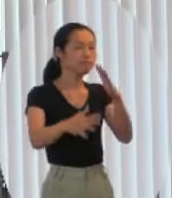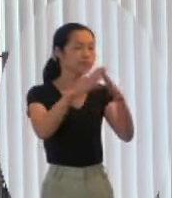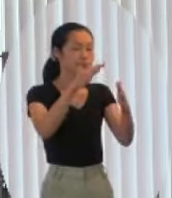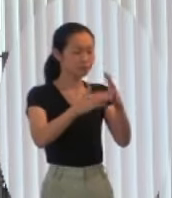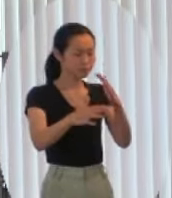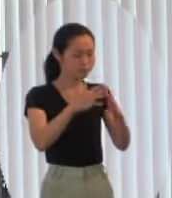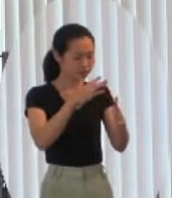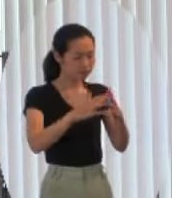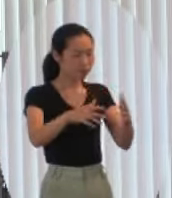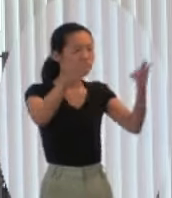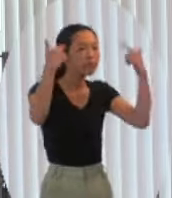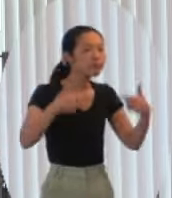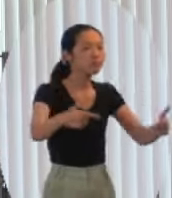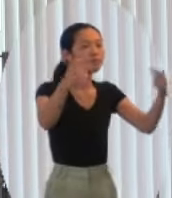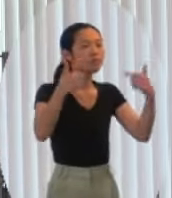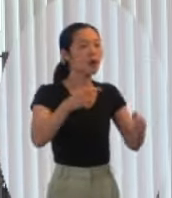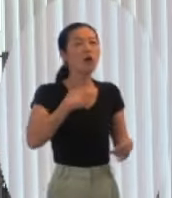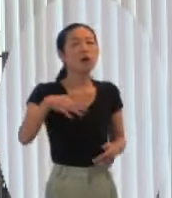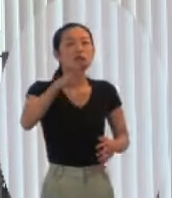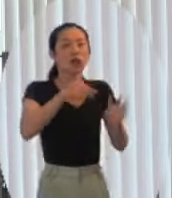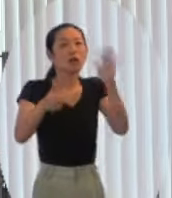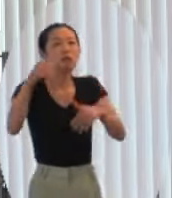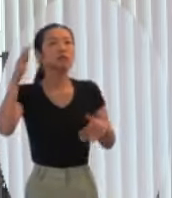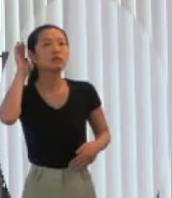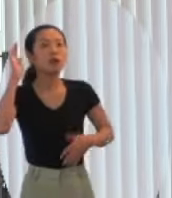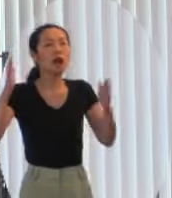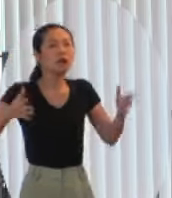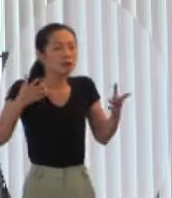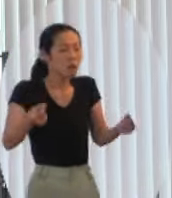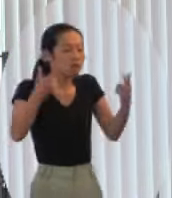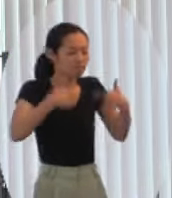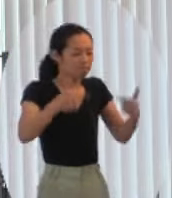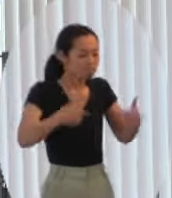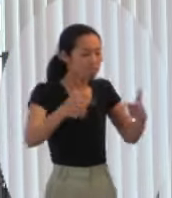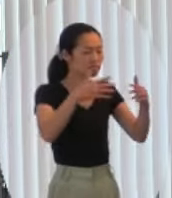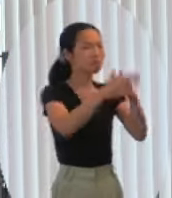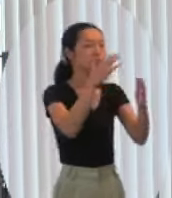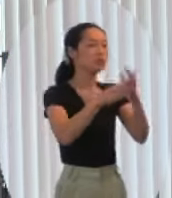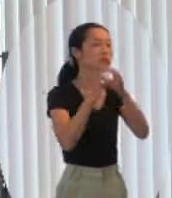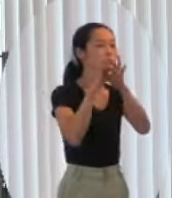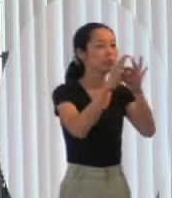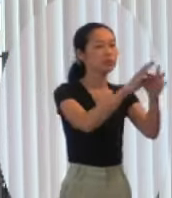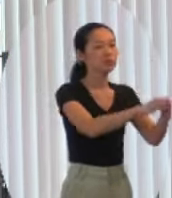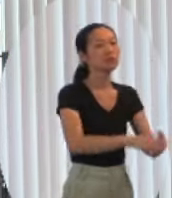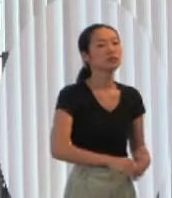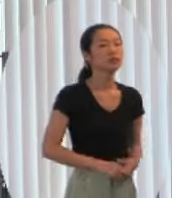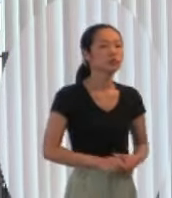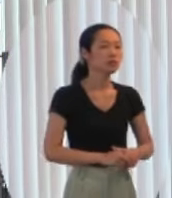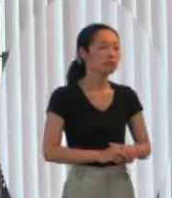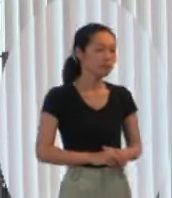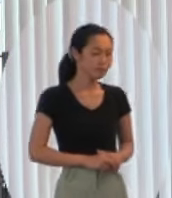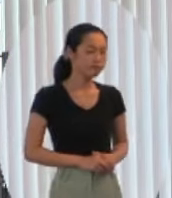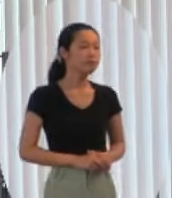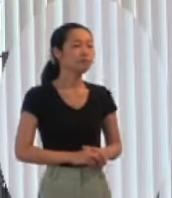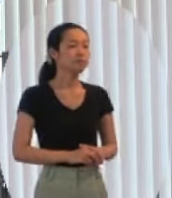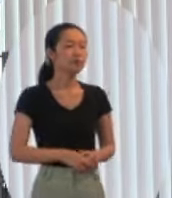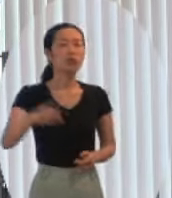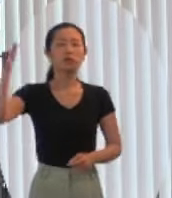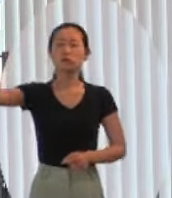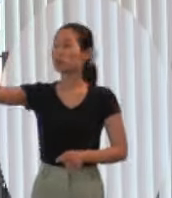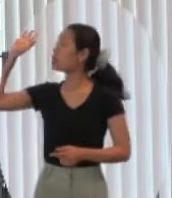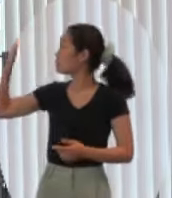絶え間なく続いている、あるいは内戦と言われているものが続いている。この地図は、